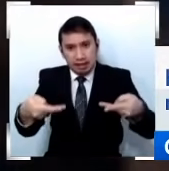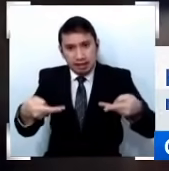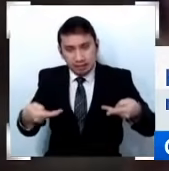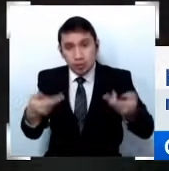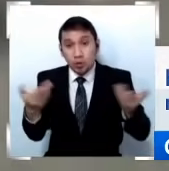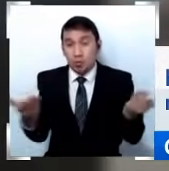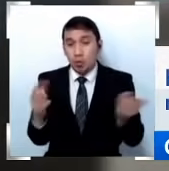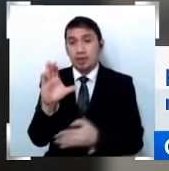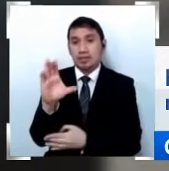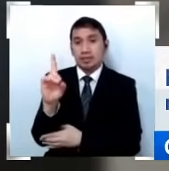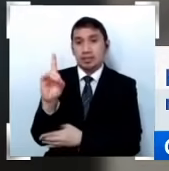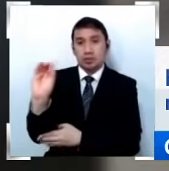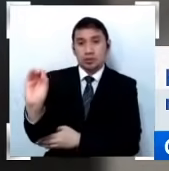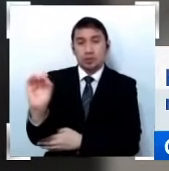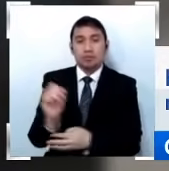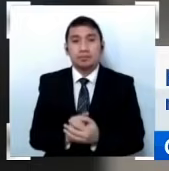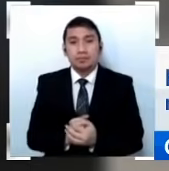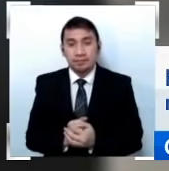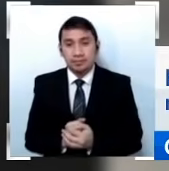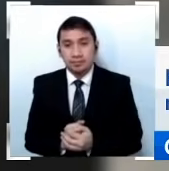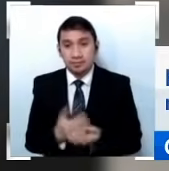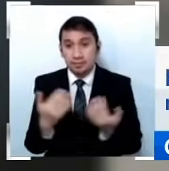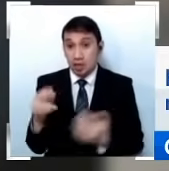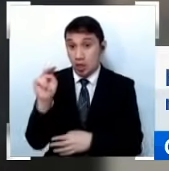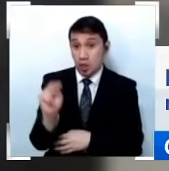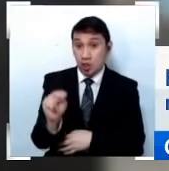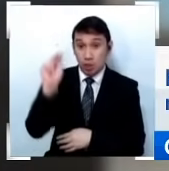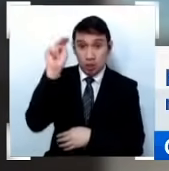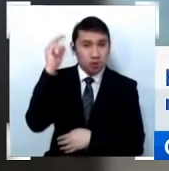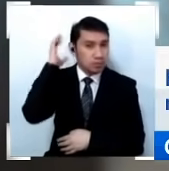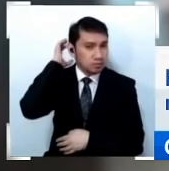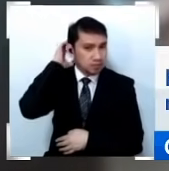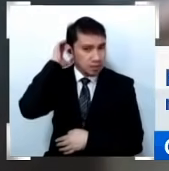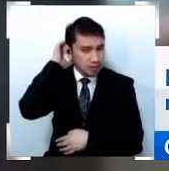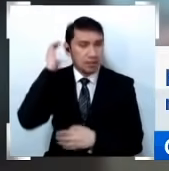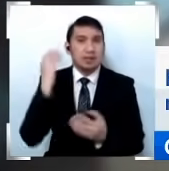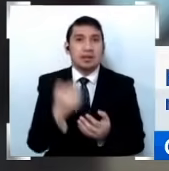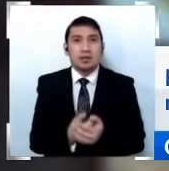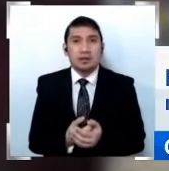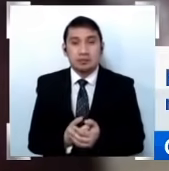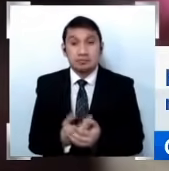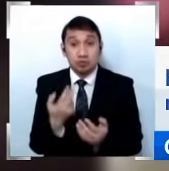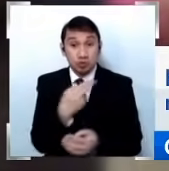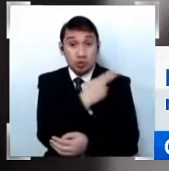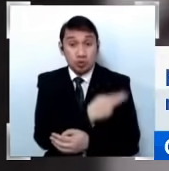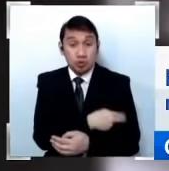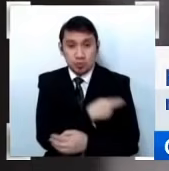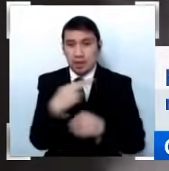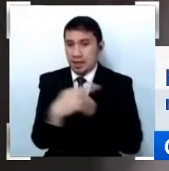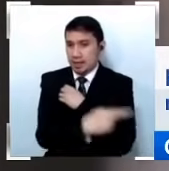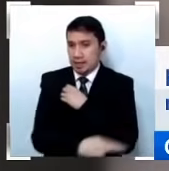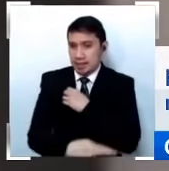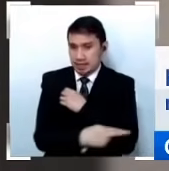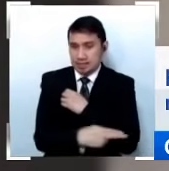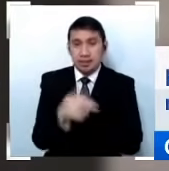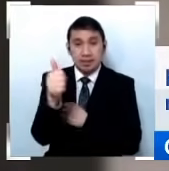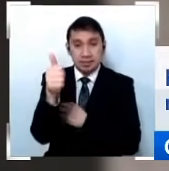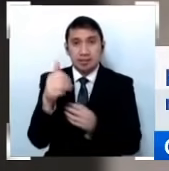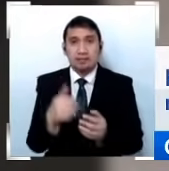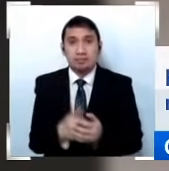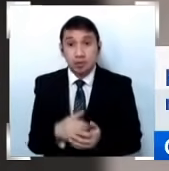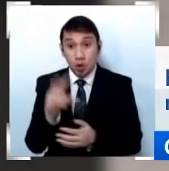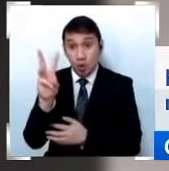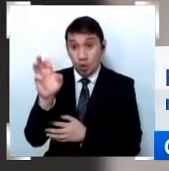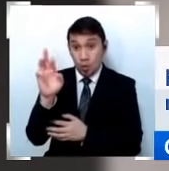City. Sa Northern Mindanao Medical Center na COVID Referral Hospital sa Region 10, ginawa na ring ward ang dating parking lot ng